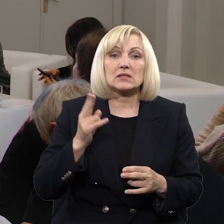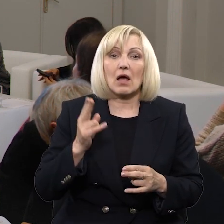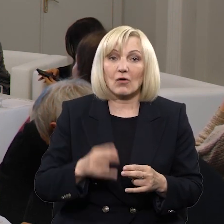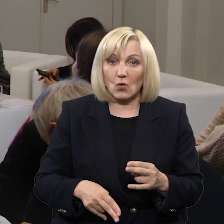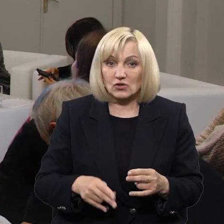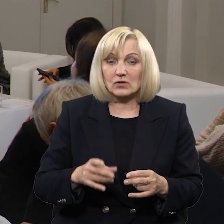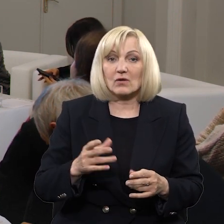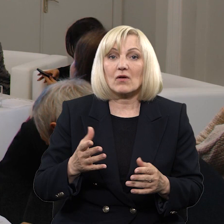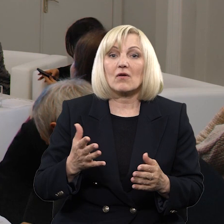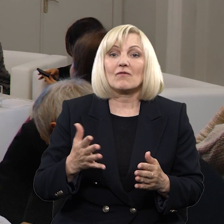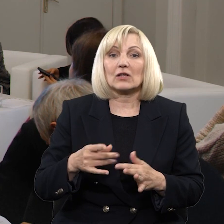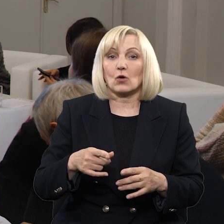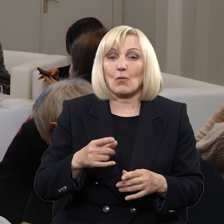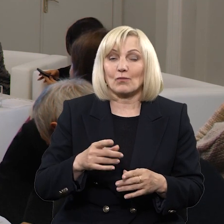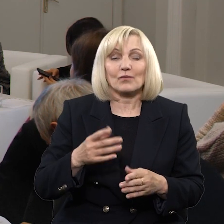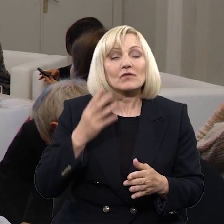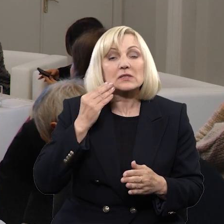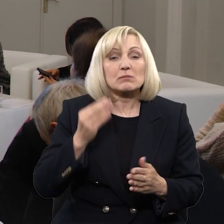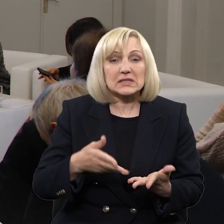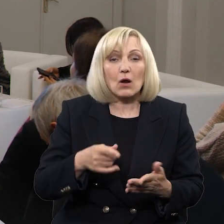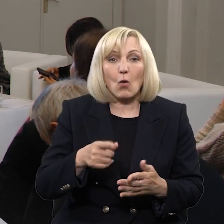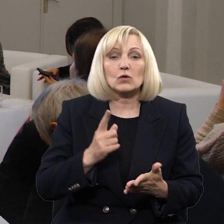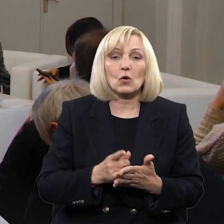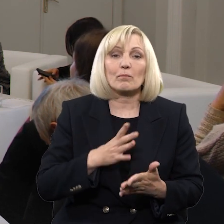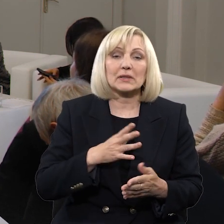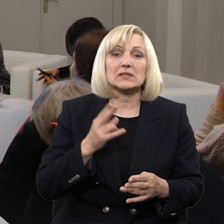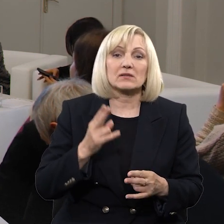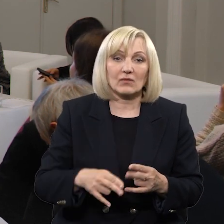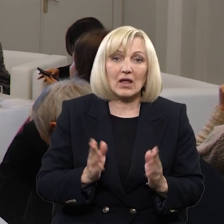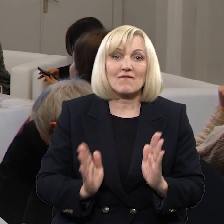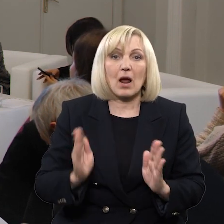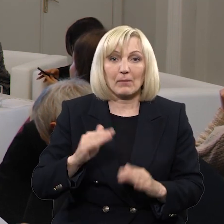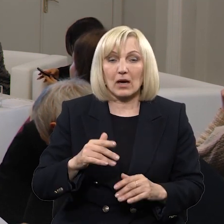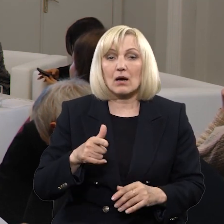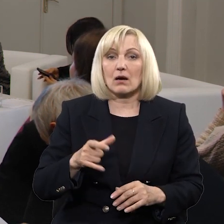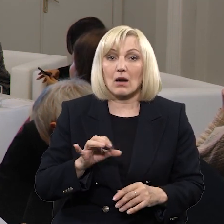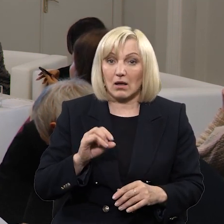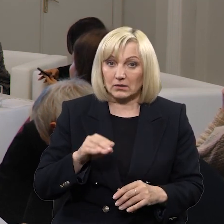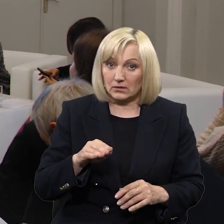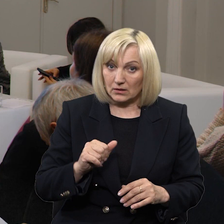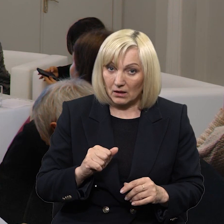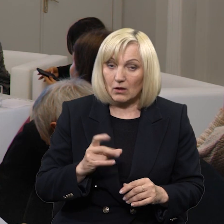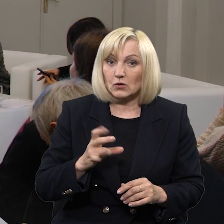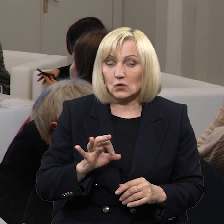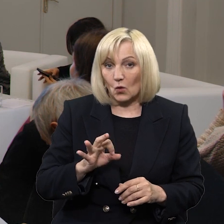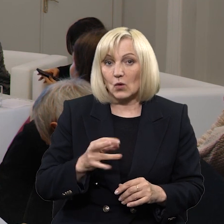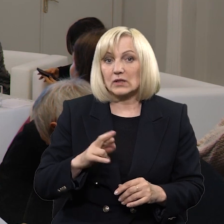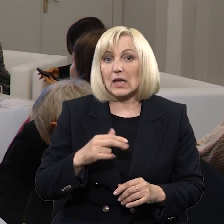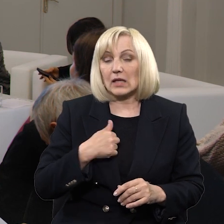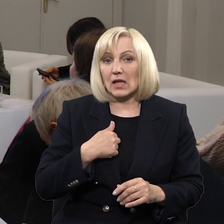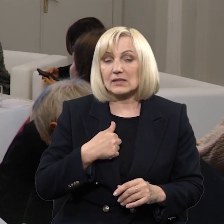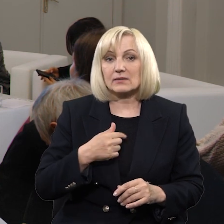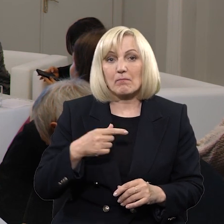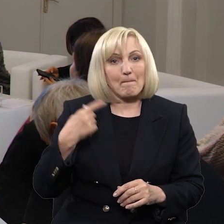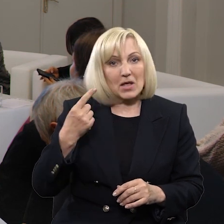в том смысле в котором он должен был завершен быть завершенным в рамках Гранта Но для нас